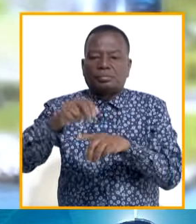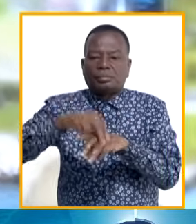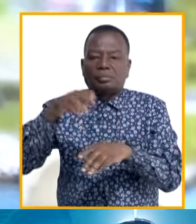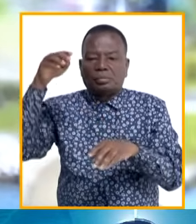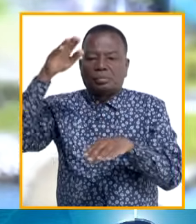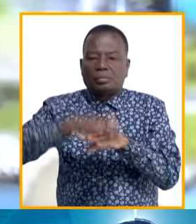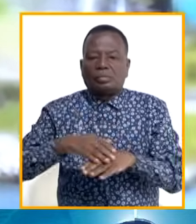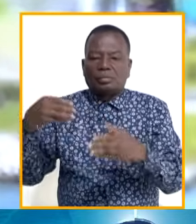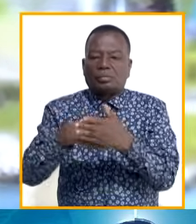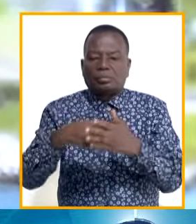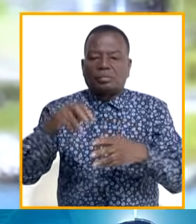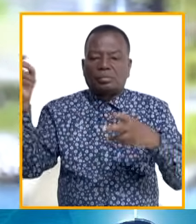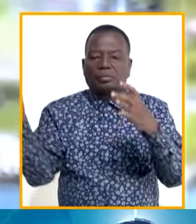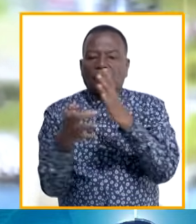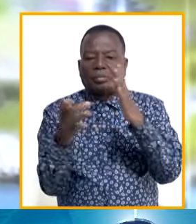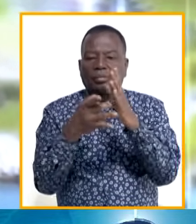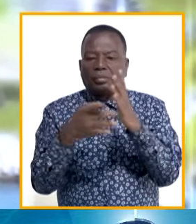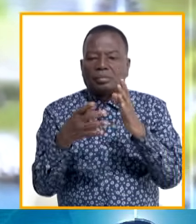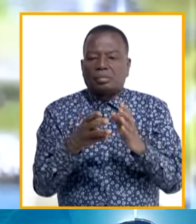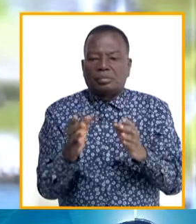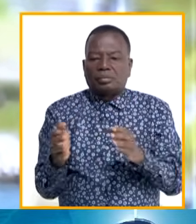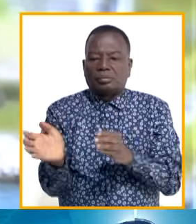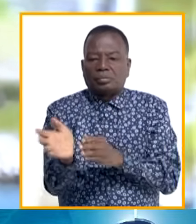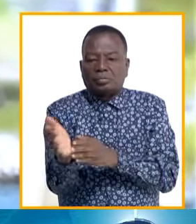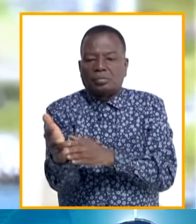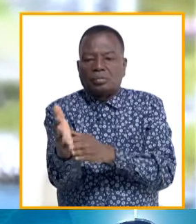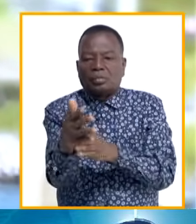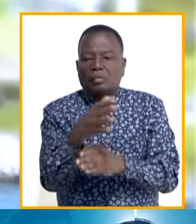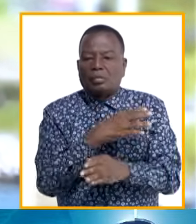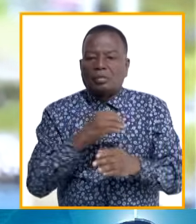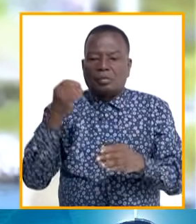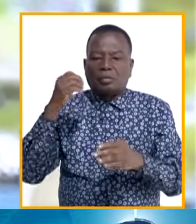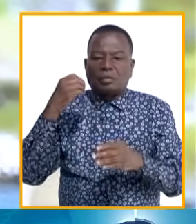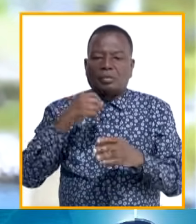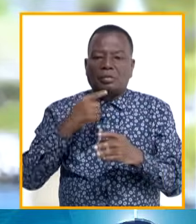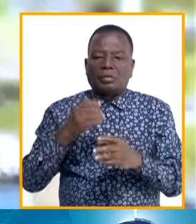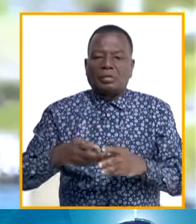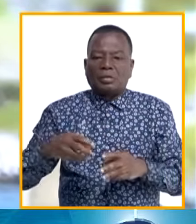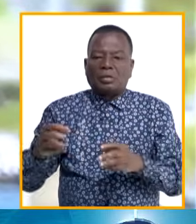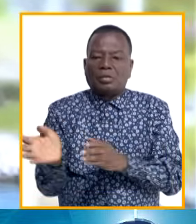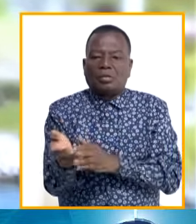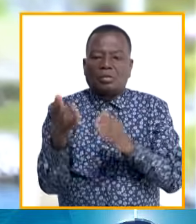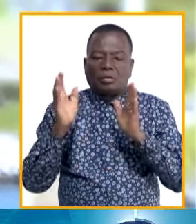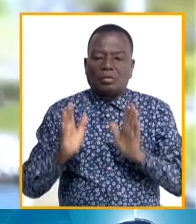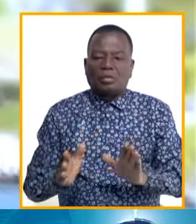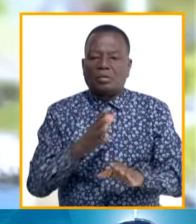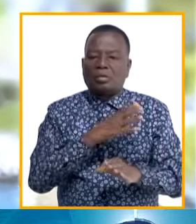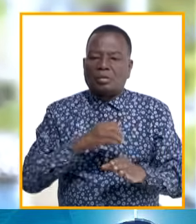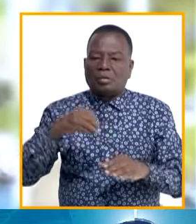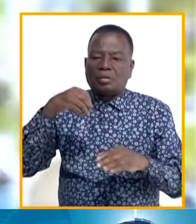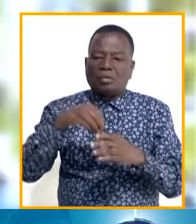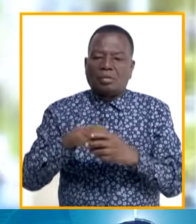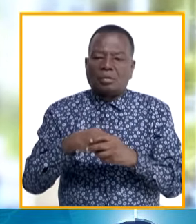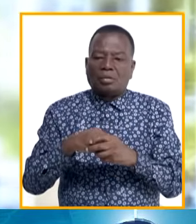sur la nouvelle technique de production des alevins au profit des professionnels du secteur qui sont les pisciculteurs et les producteurs